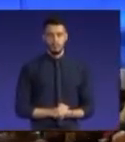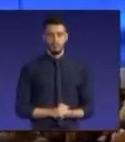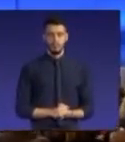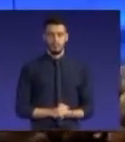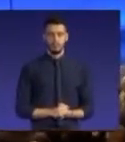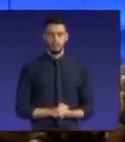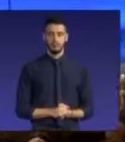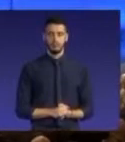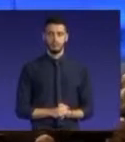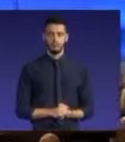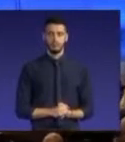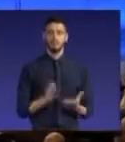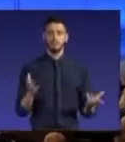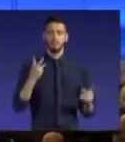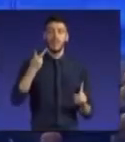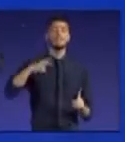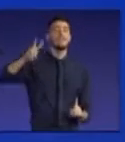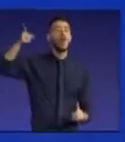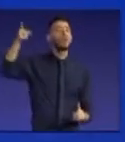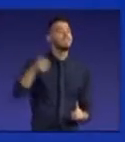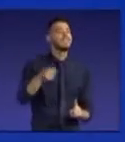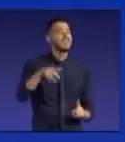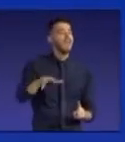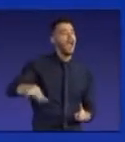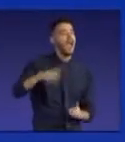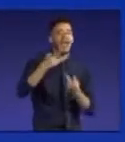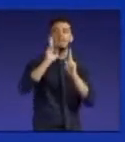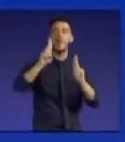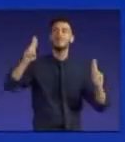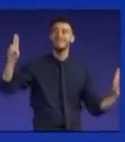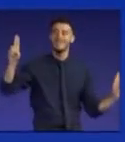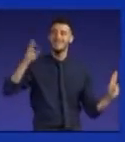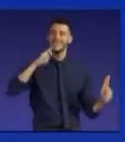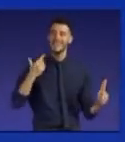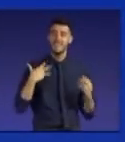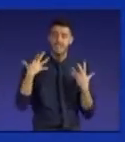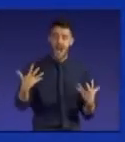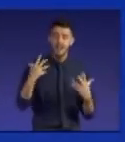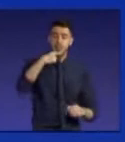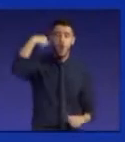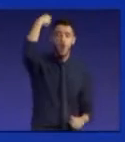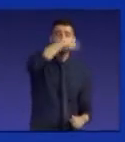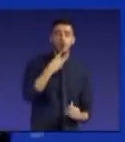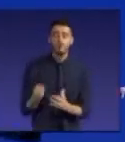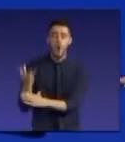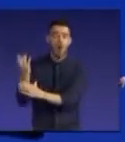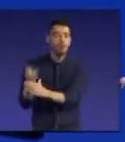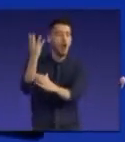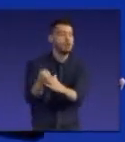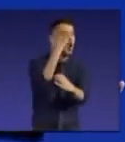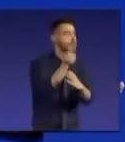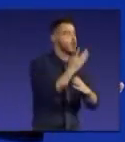Στην συντριπτική τους πλειονότητα είναι νεοεισερχόμενοι στην πολιτική. Και